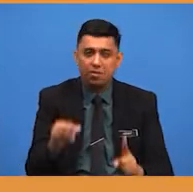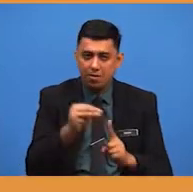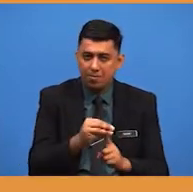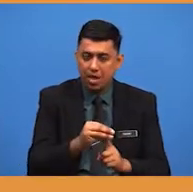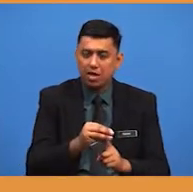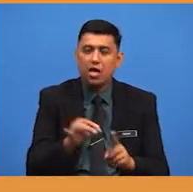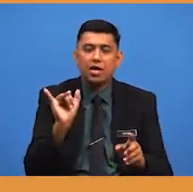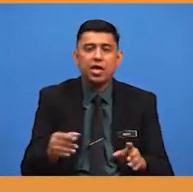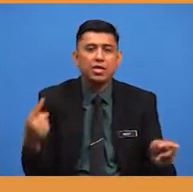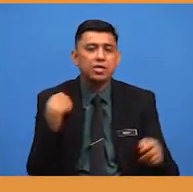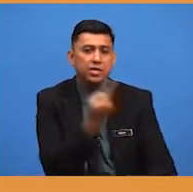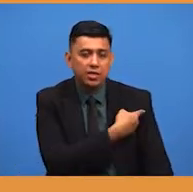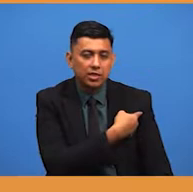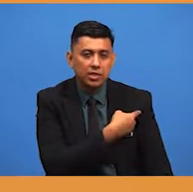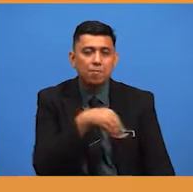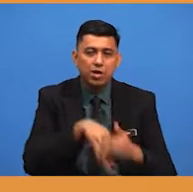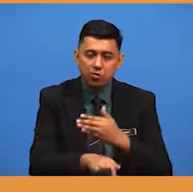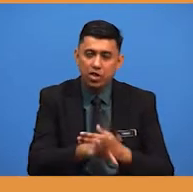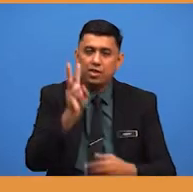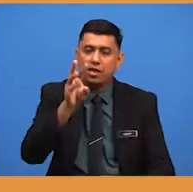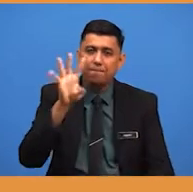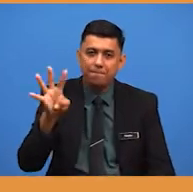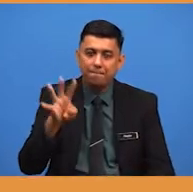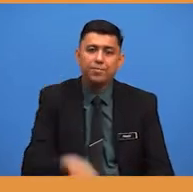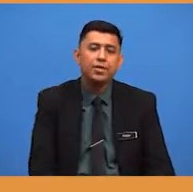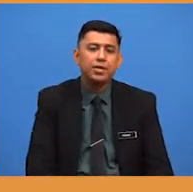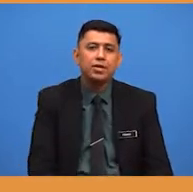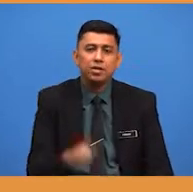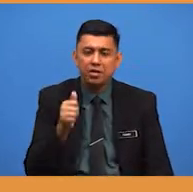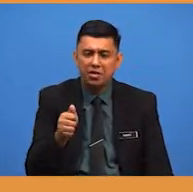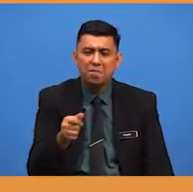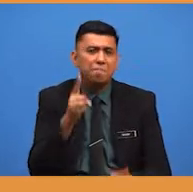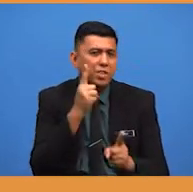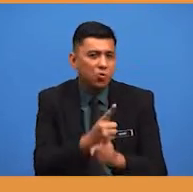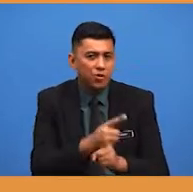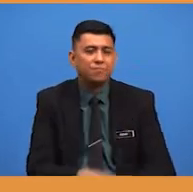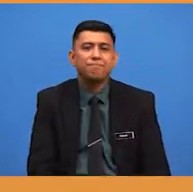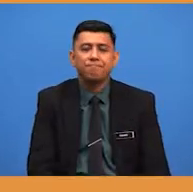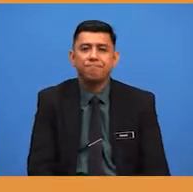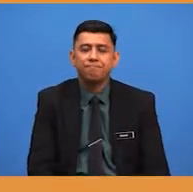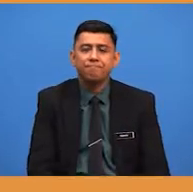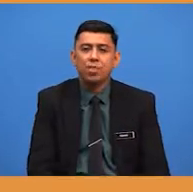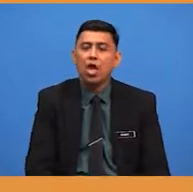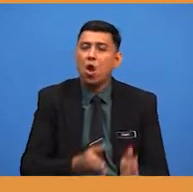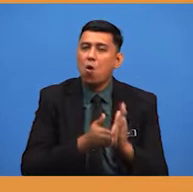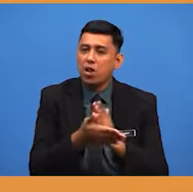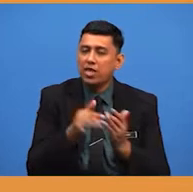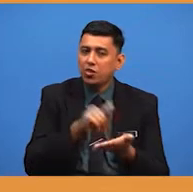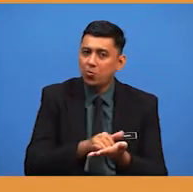Markah yang kita masukkan ialah 64. Maka ianya benar. Oleh